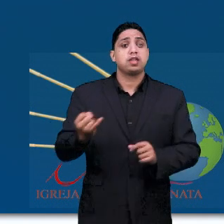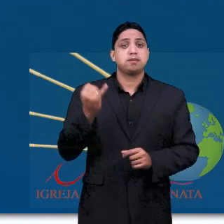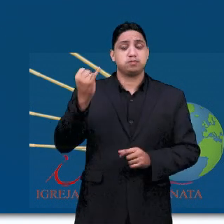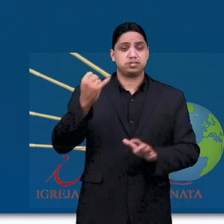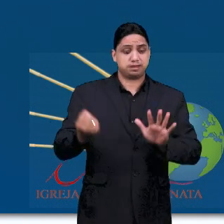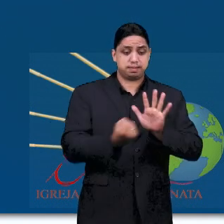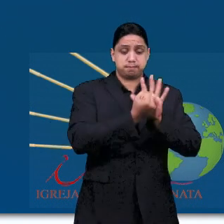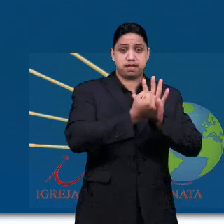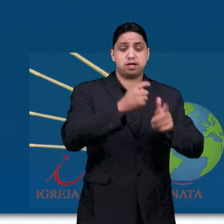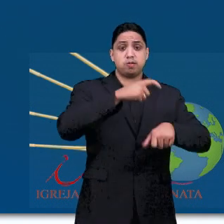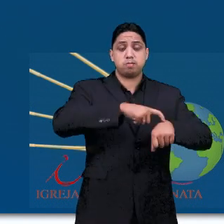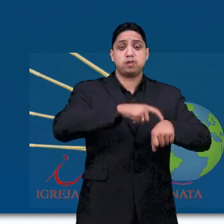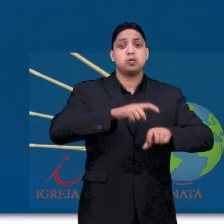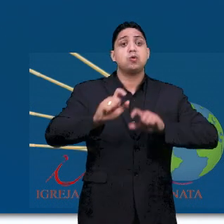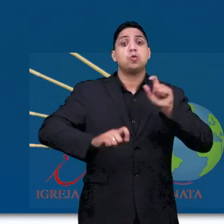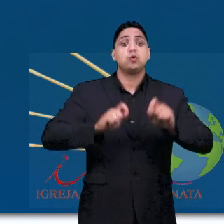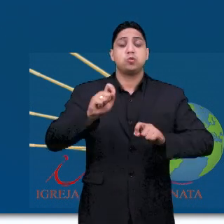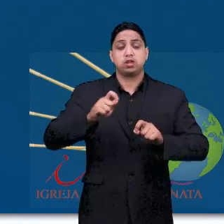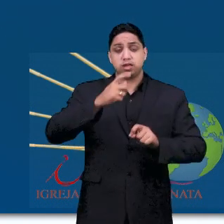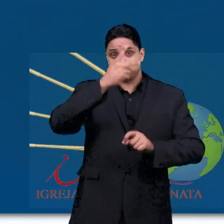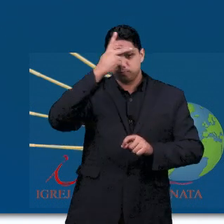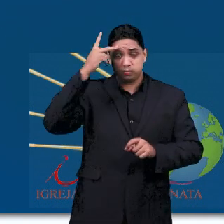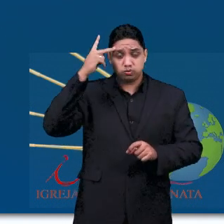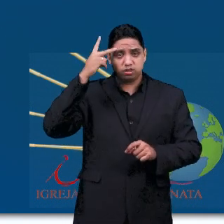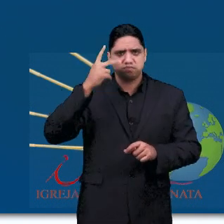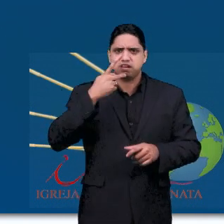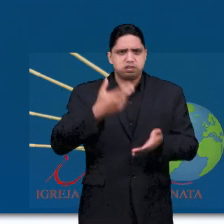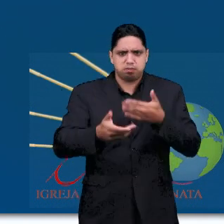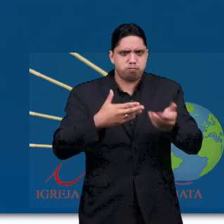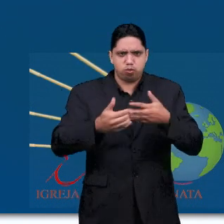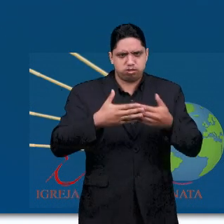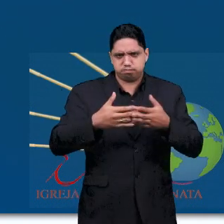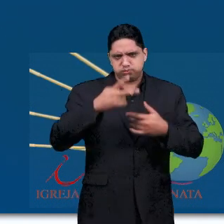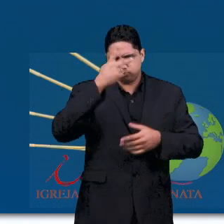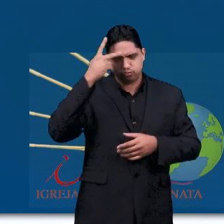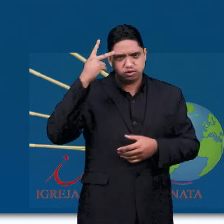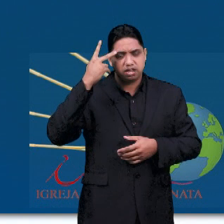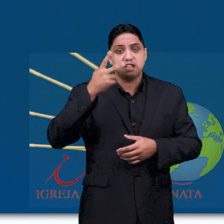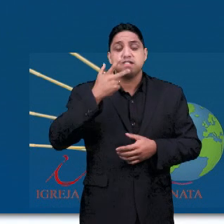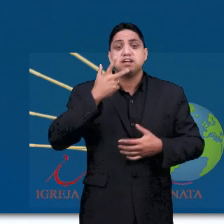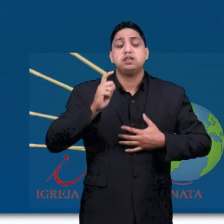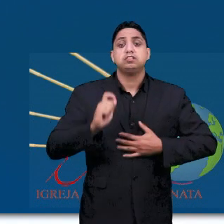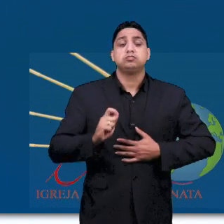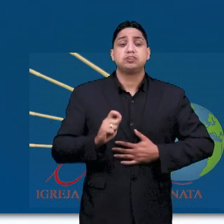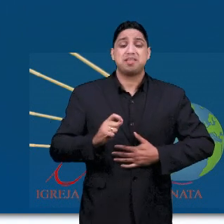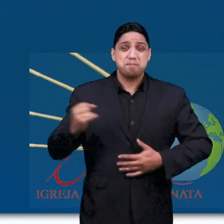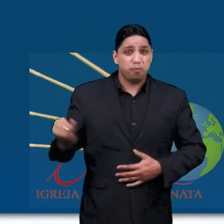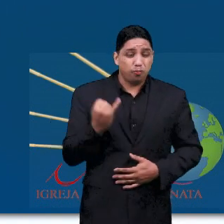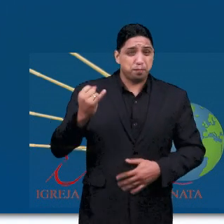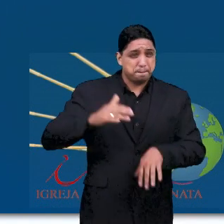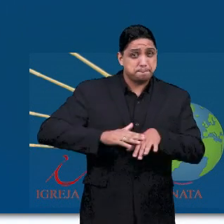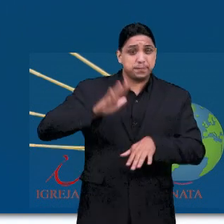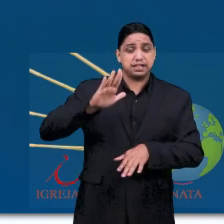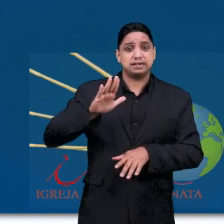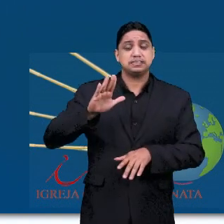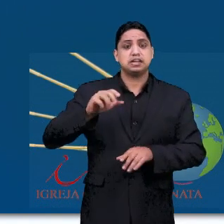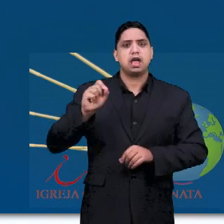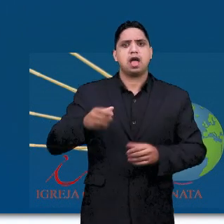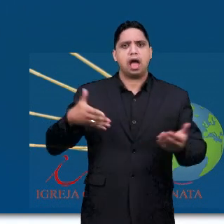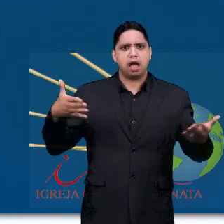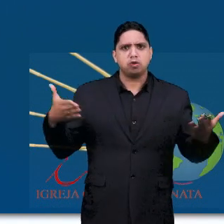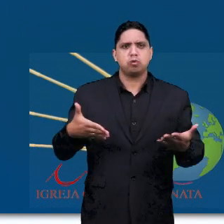ce moment, c'est que l'homme, qui qu'il soit, A, B ou C, il quitte maintenant, il